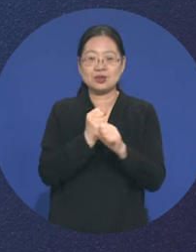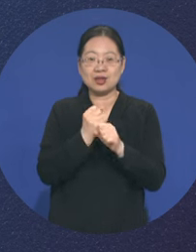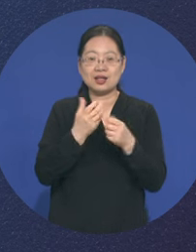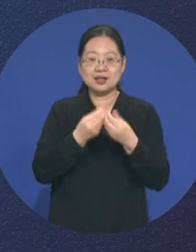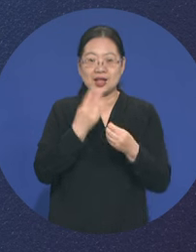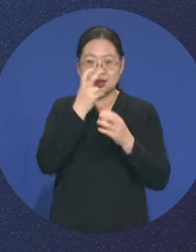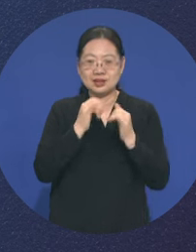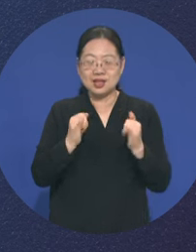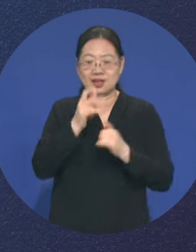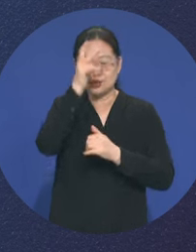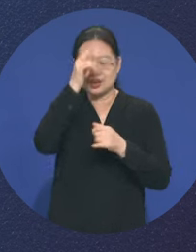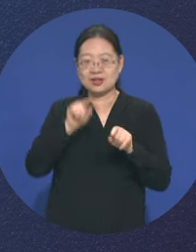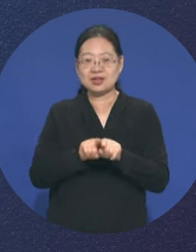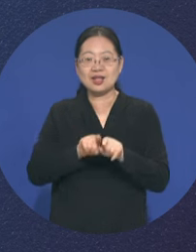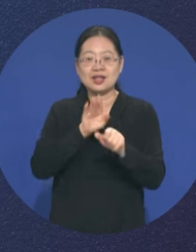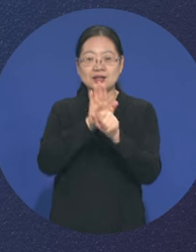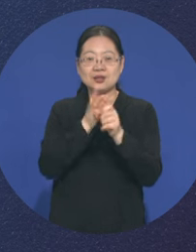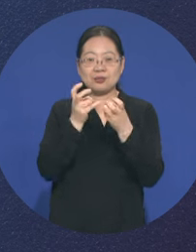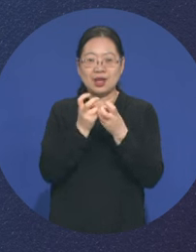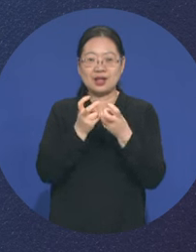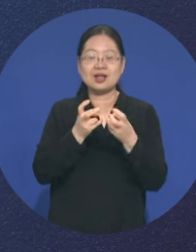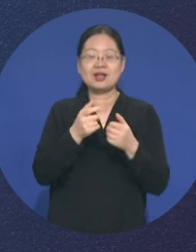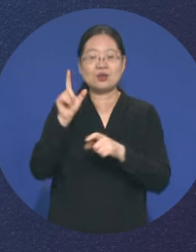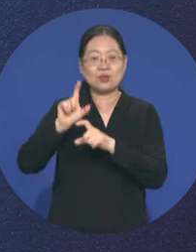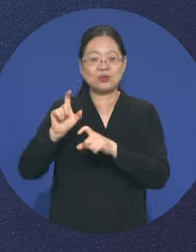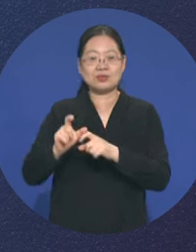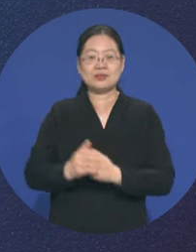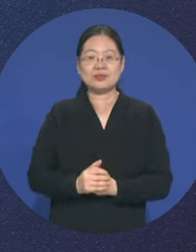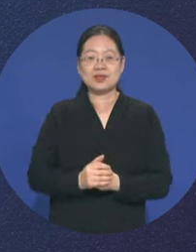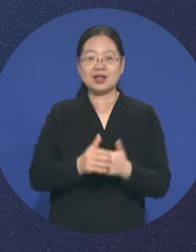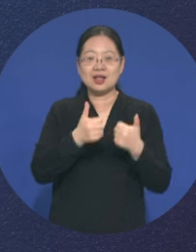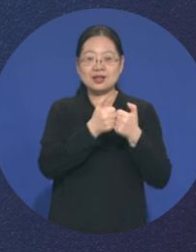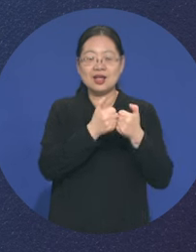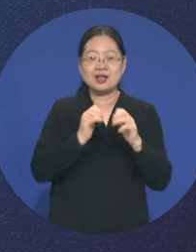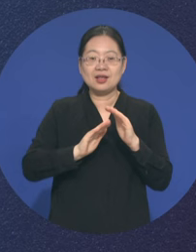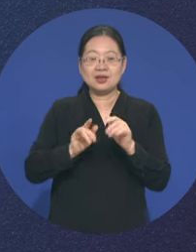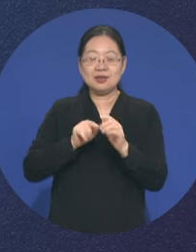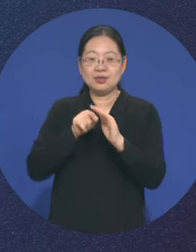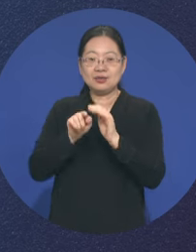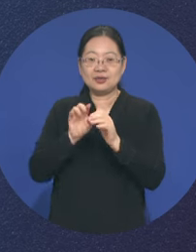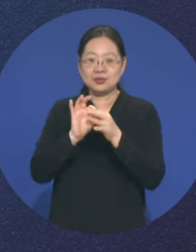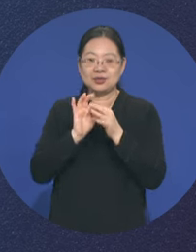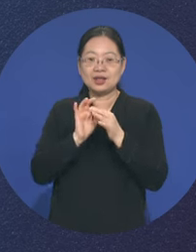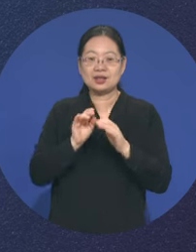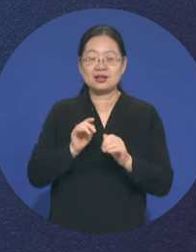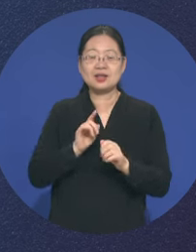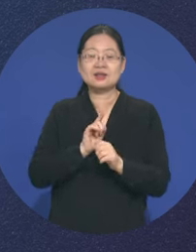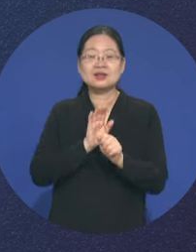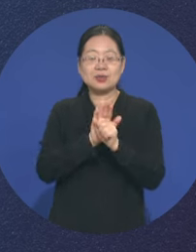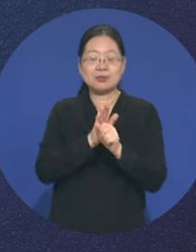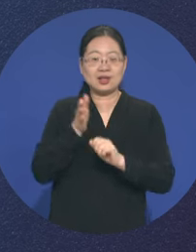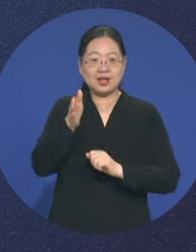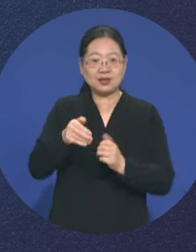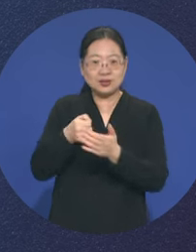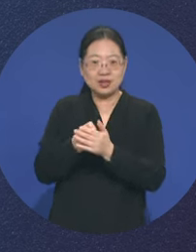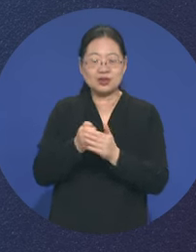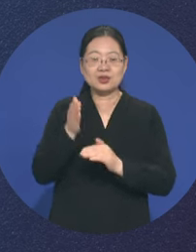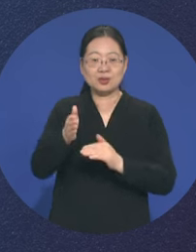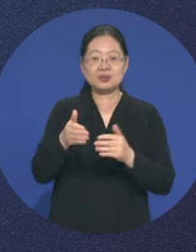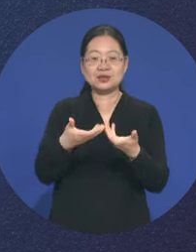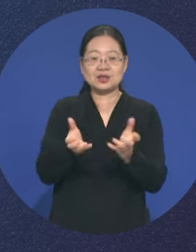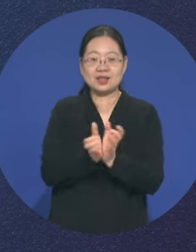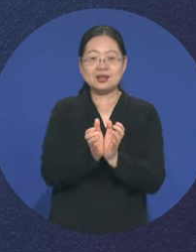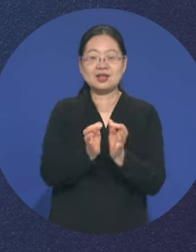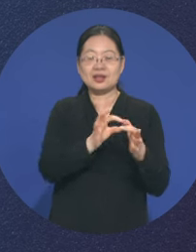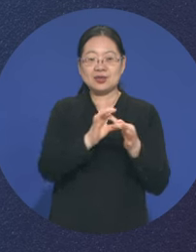통합사례관리사, 경찰이 함께 지원 방안을 고민합니다. 상담과 가정 방문을 통해 지원 방향을 정하고 전문기관과 연계해